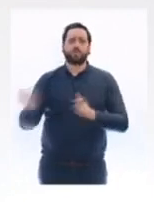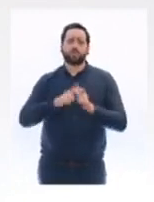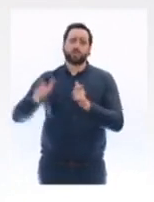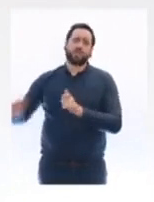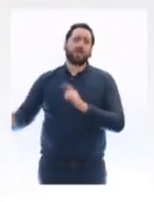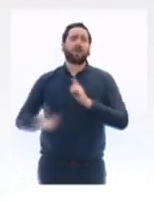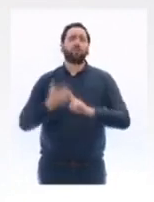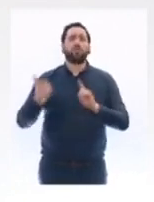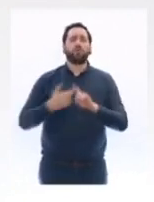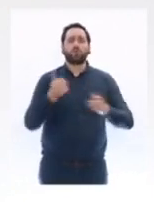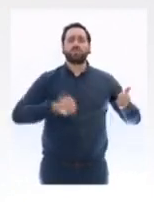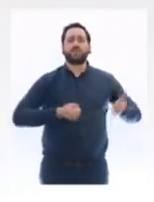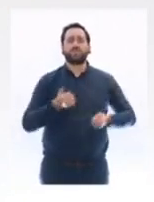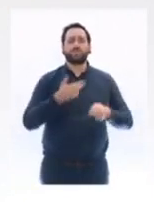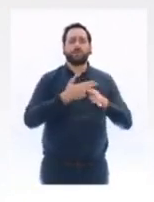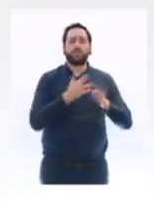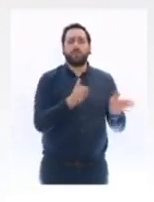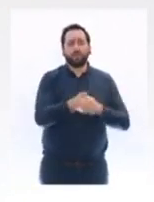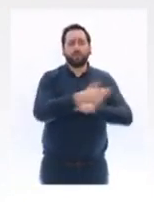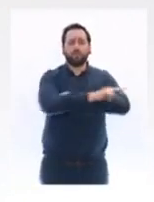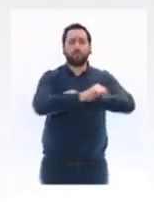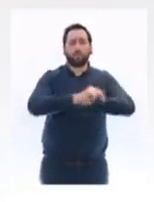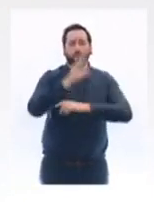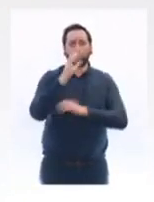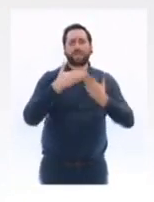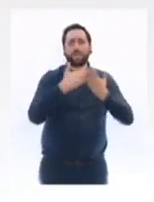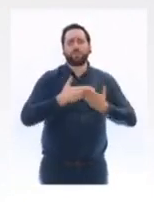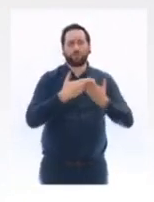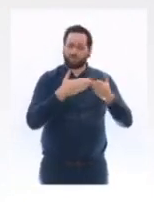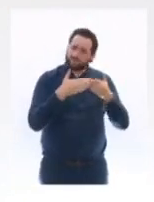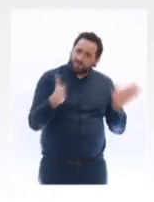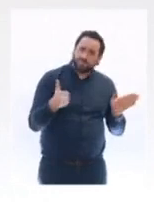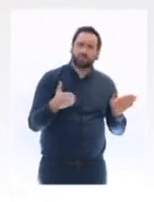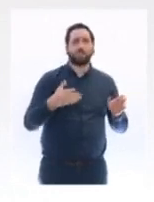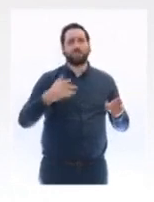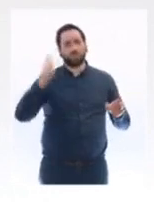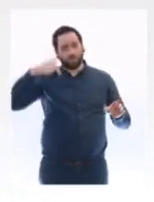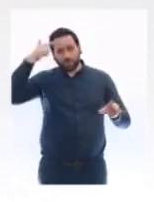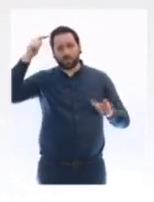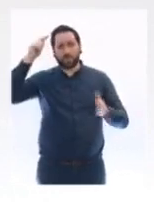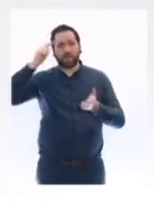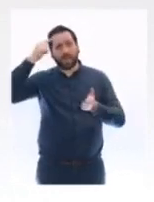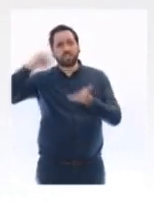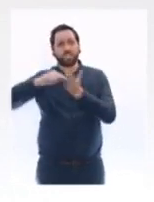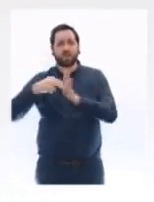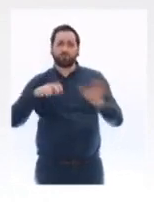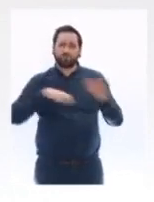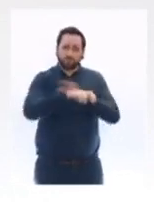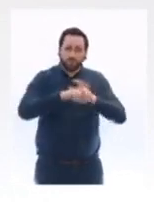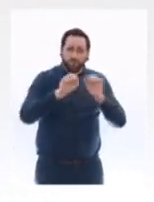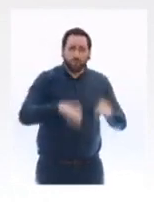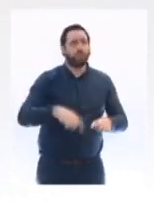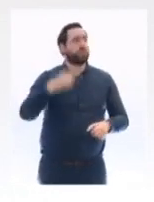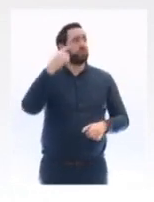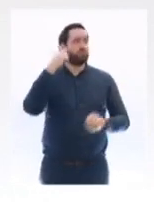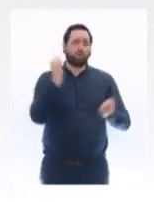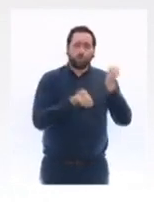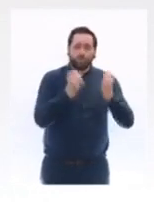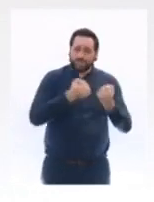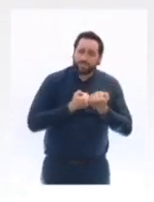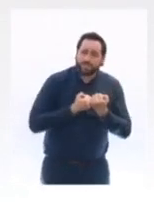troisième trimestre et nous avons rebondi fortement. Nous sommes aujourd'hui face à une nouvelle épreuve sanitaire. Mais nous la